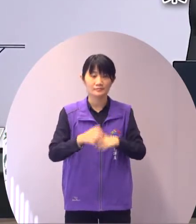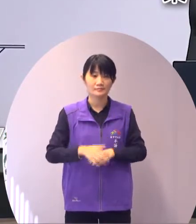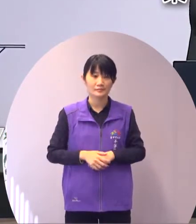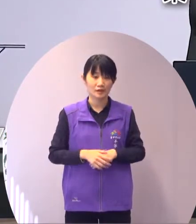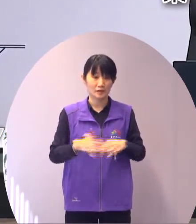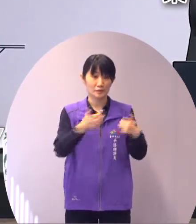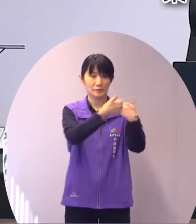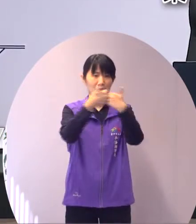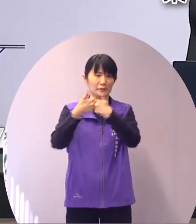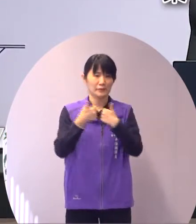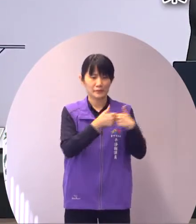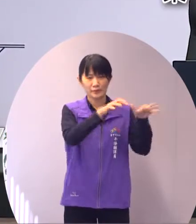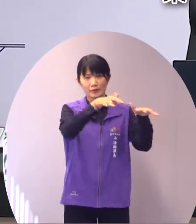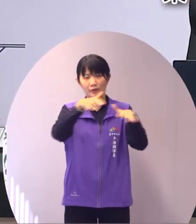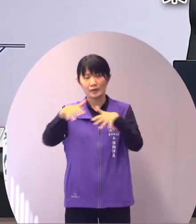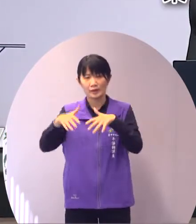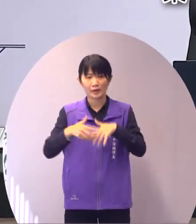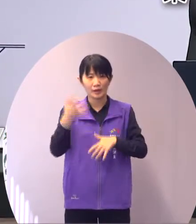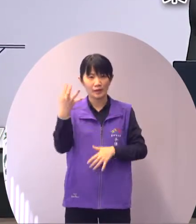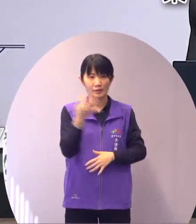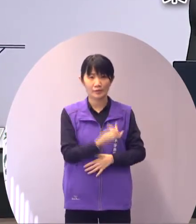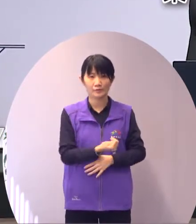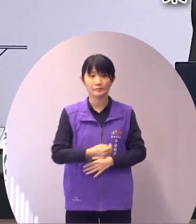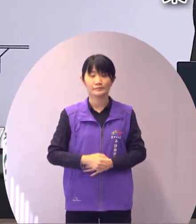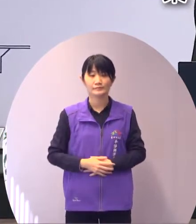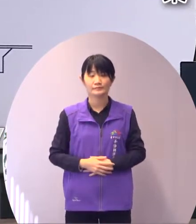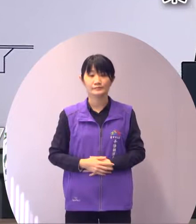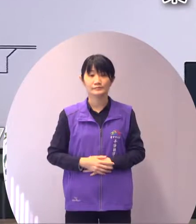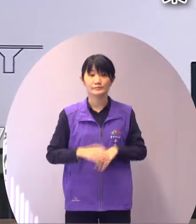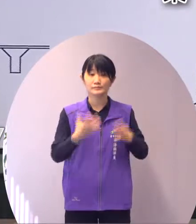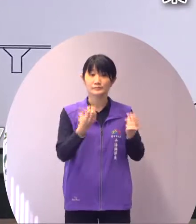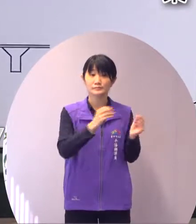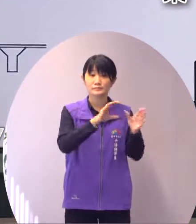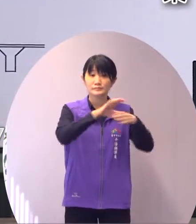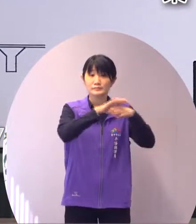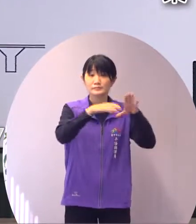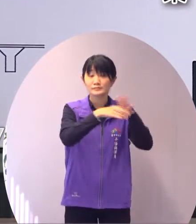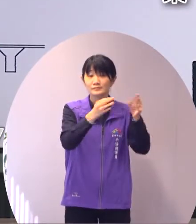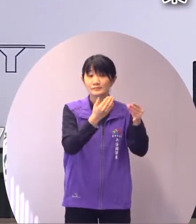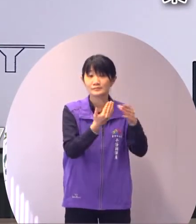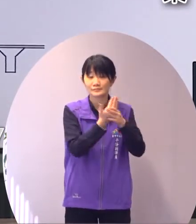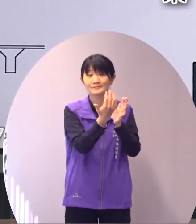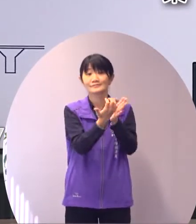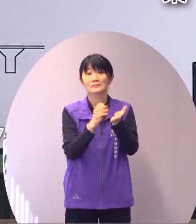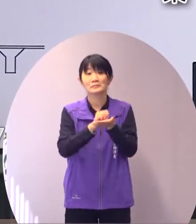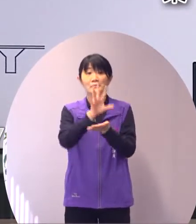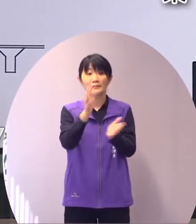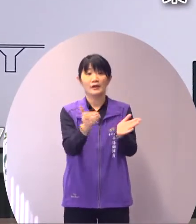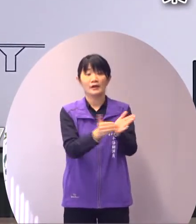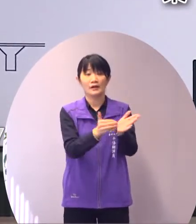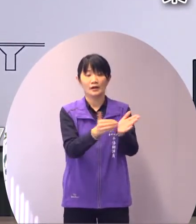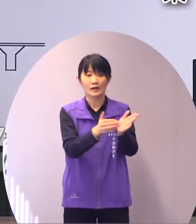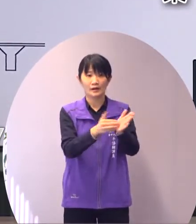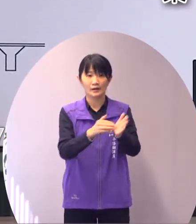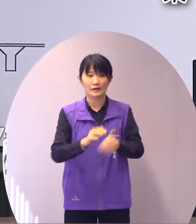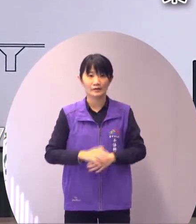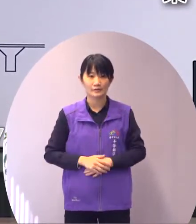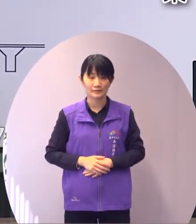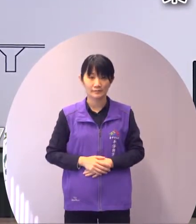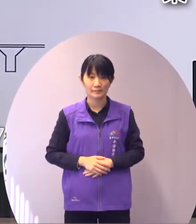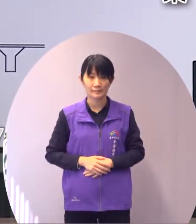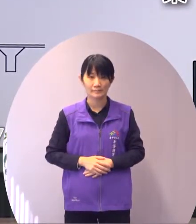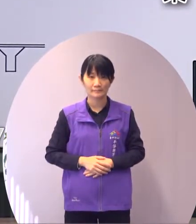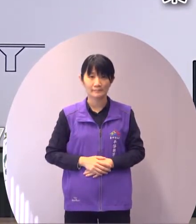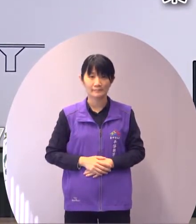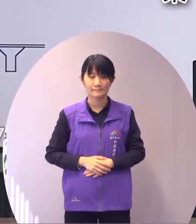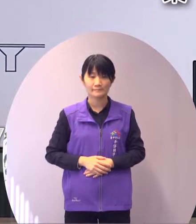数非常的频繁。那除了文化无形文化资产刚刚的简报介绍之外，李处长是不是也跟